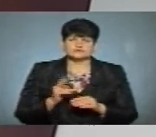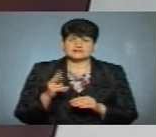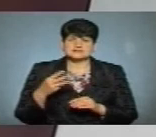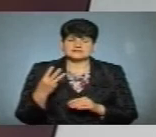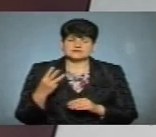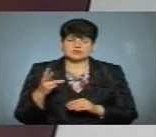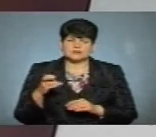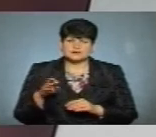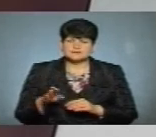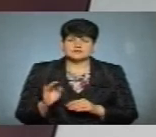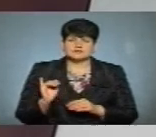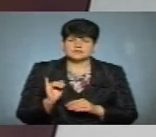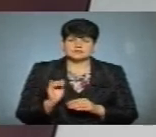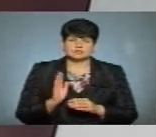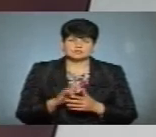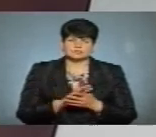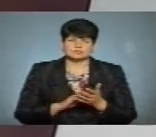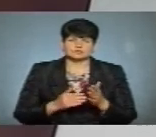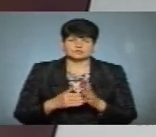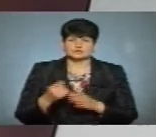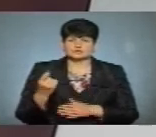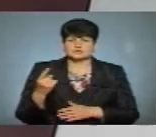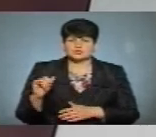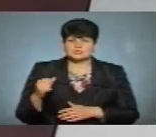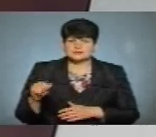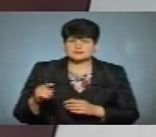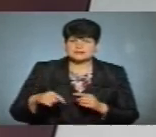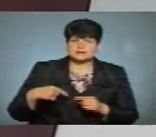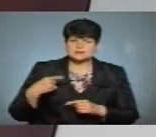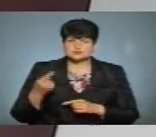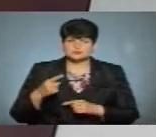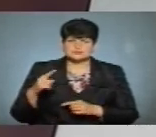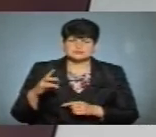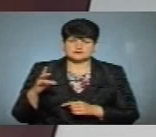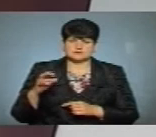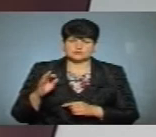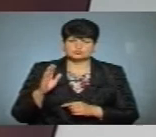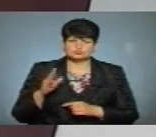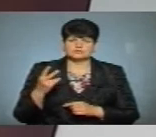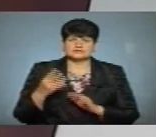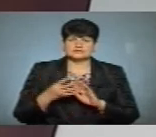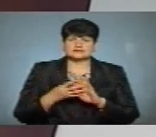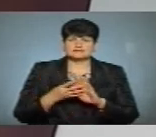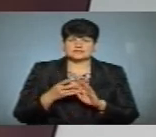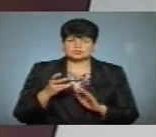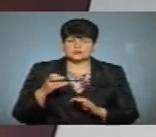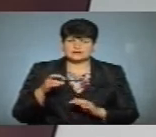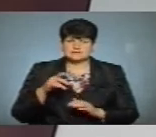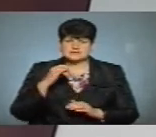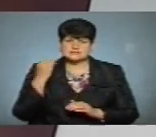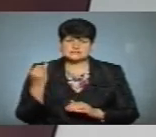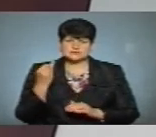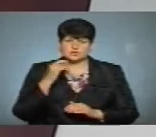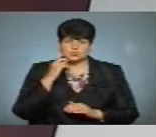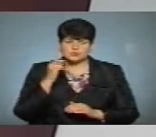23 липня і триватиме до 11 серпня. Наступне зовнішнє незалежне оцінювання відбудеться 9 липня. Липня з історії України.